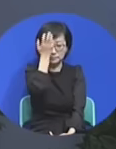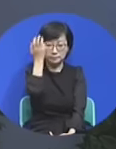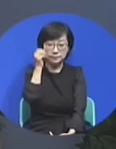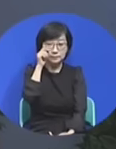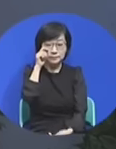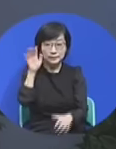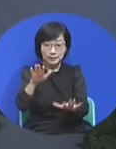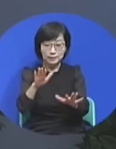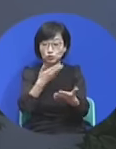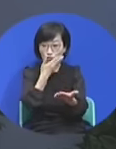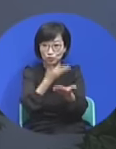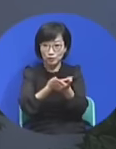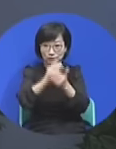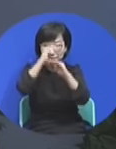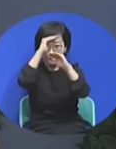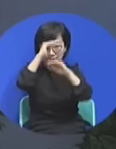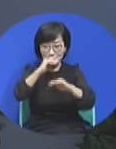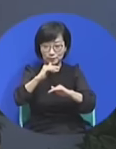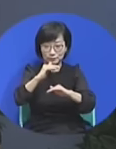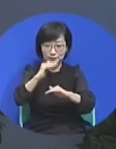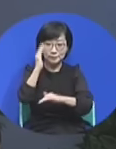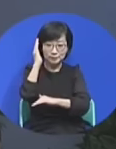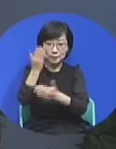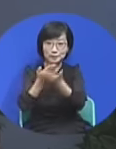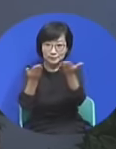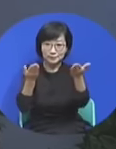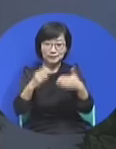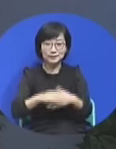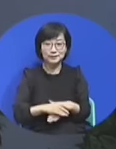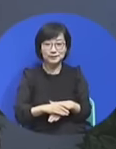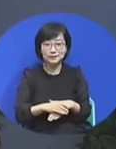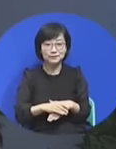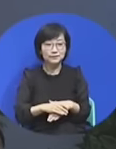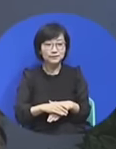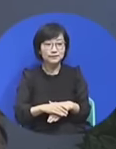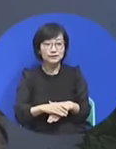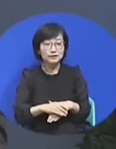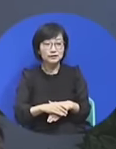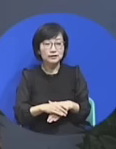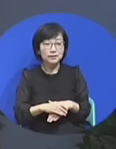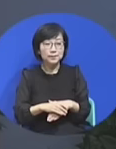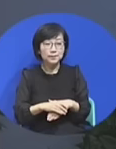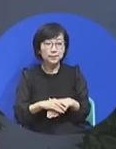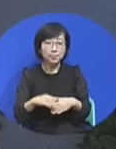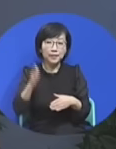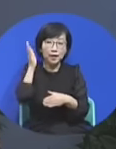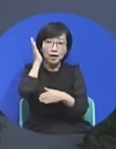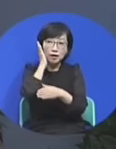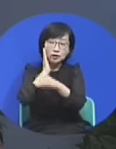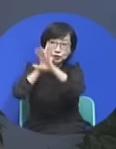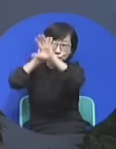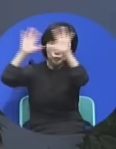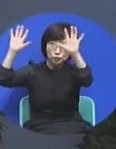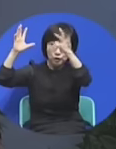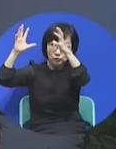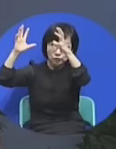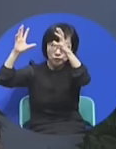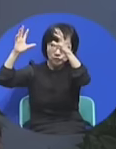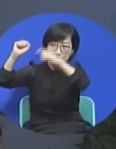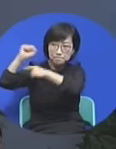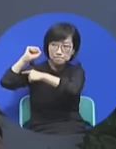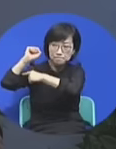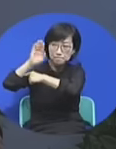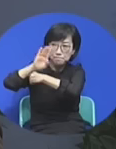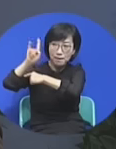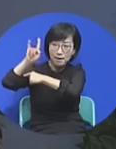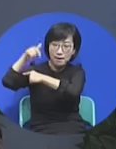가지 얘기하겠습니다. Then we'll speak a few words regarding the main message. 이 천국 배경의 수장절이 첫째 뭐냐? Then what is this ingathering or